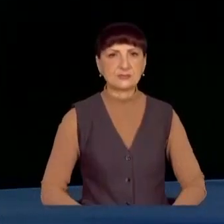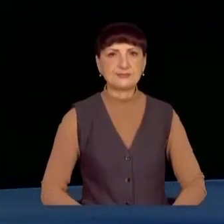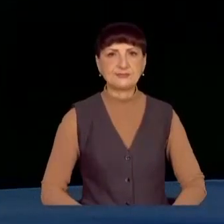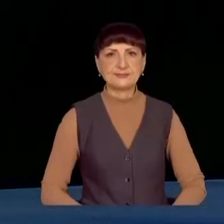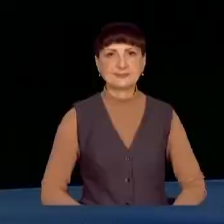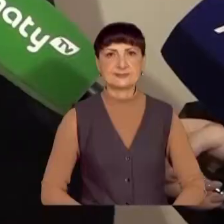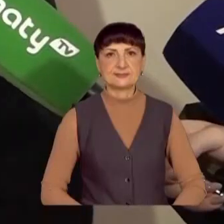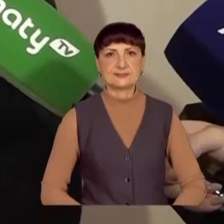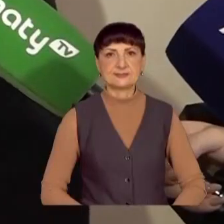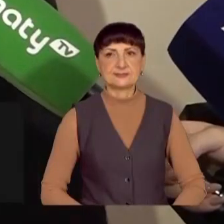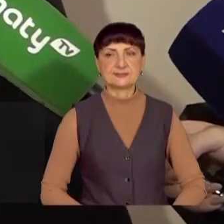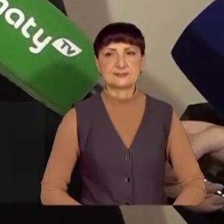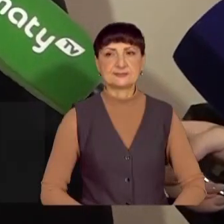проблеме.